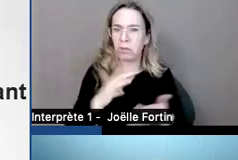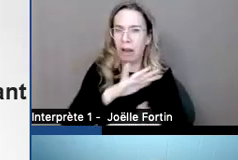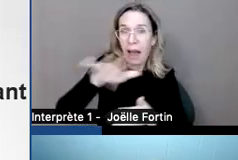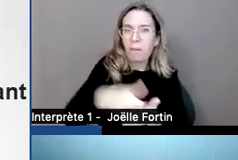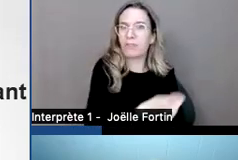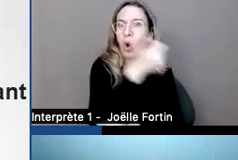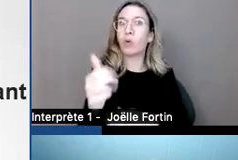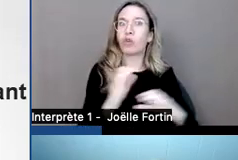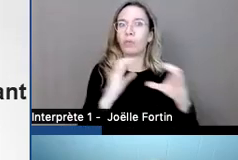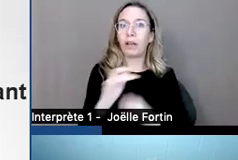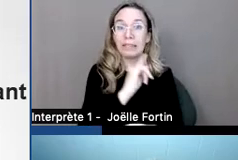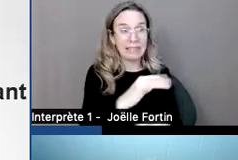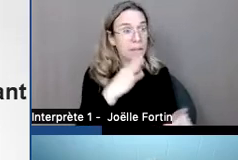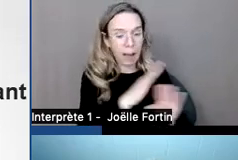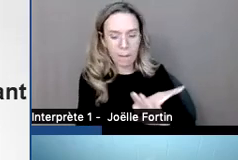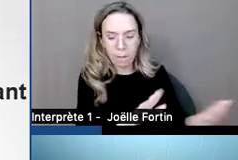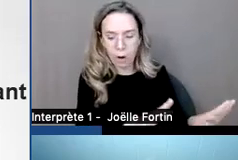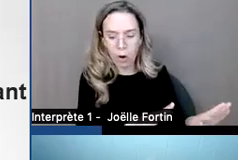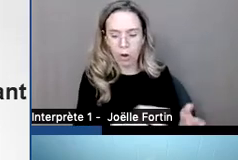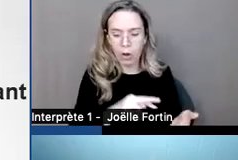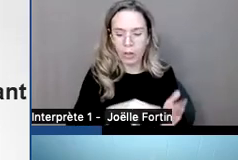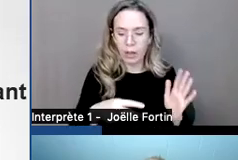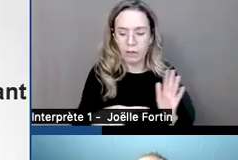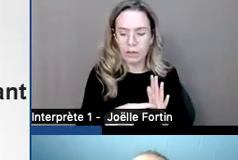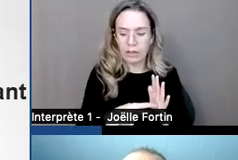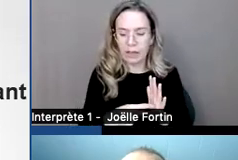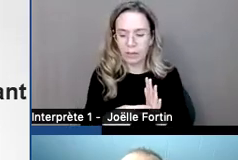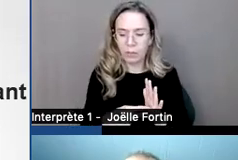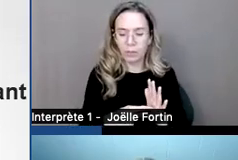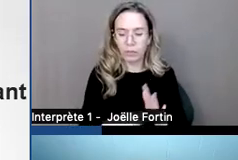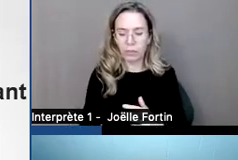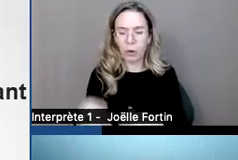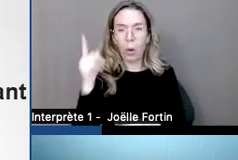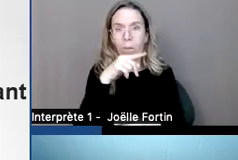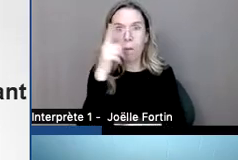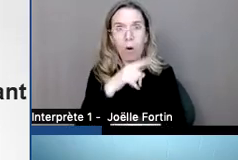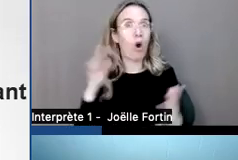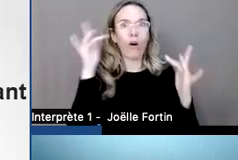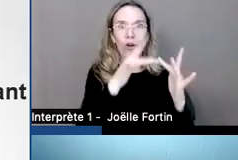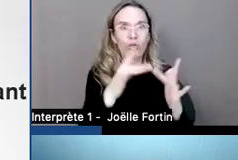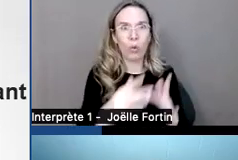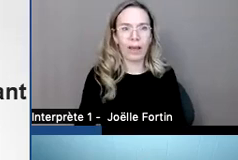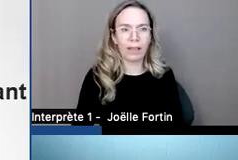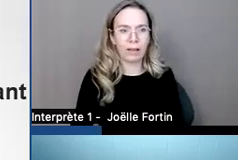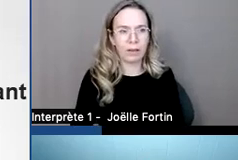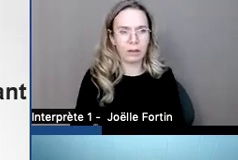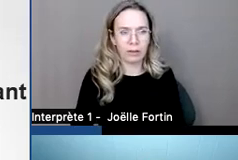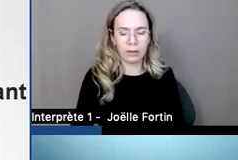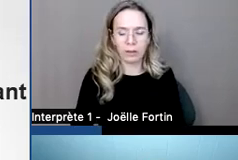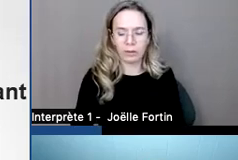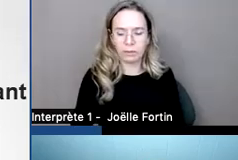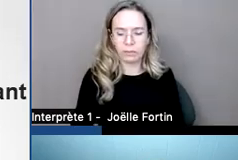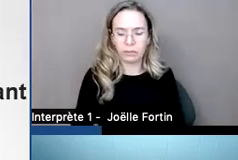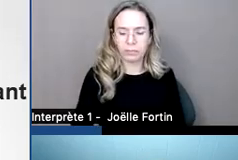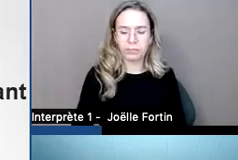si la personne ne parle plus, on n'a plus de moyens pour aller la rejoindre. Réadapter l'environnement physique